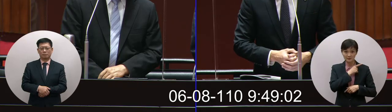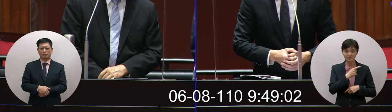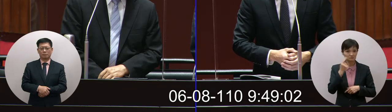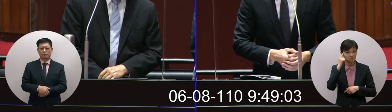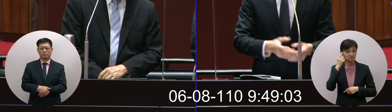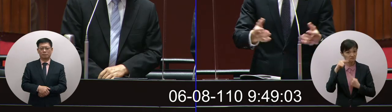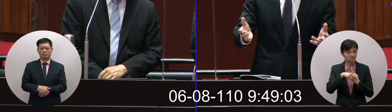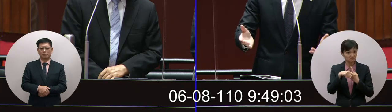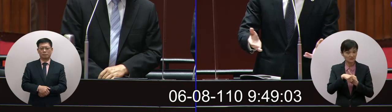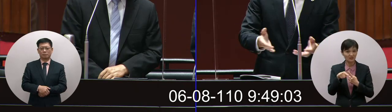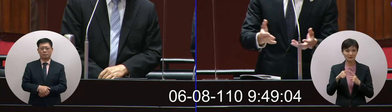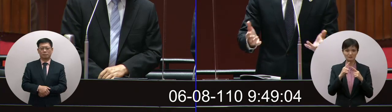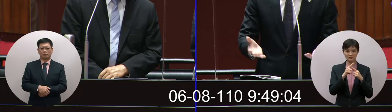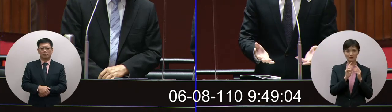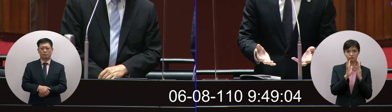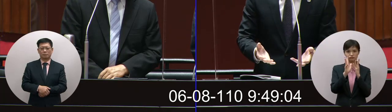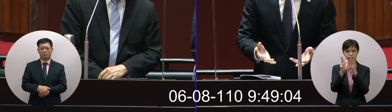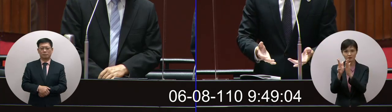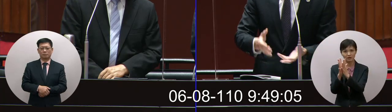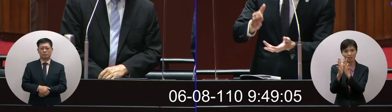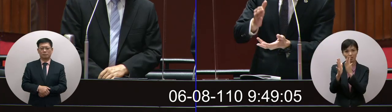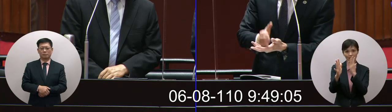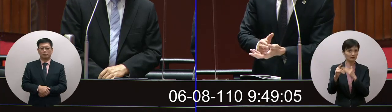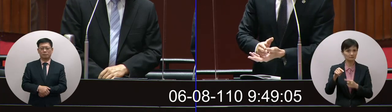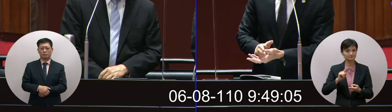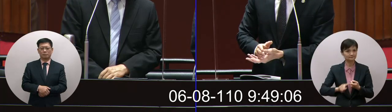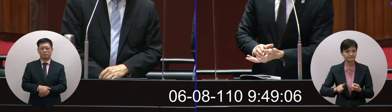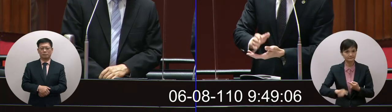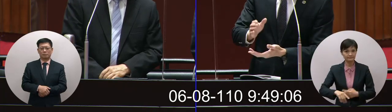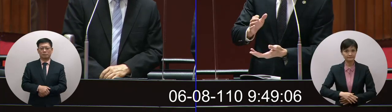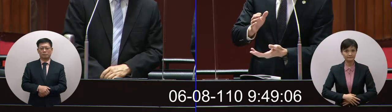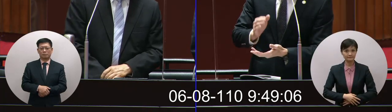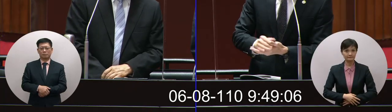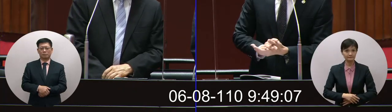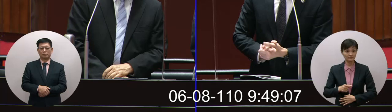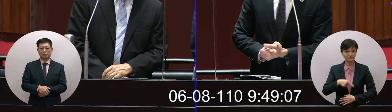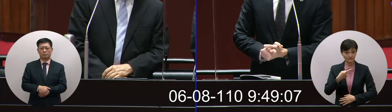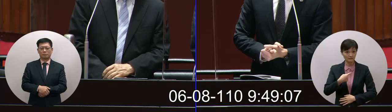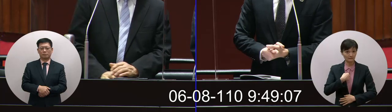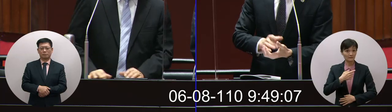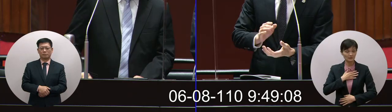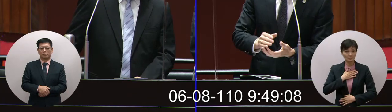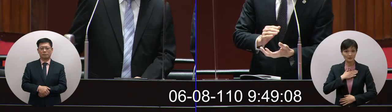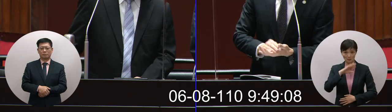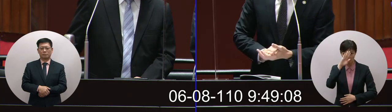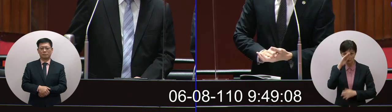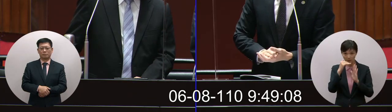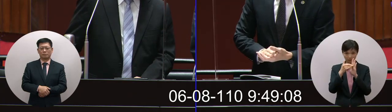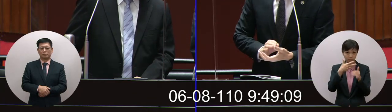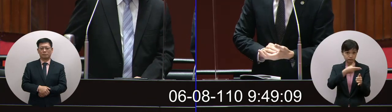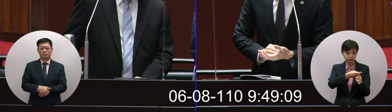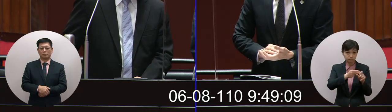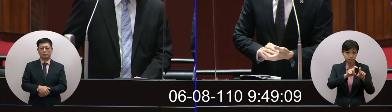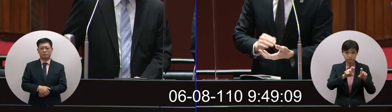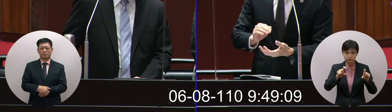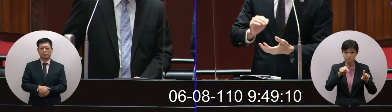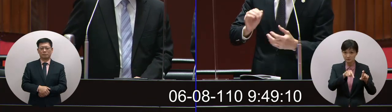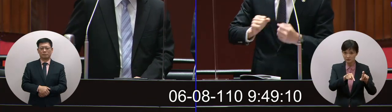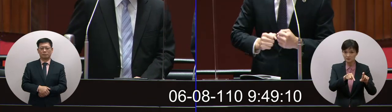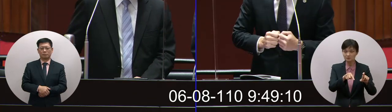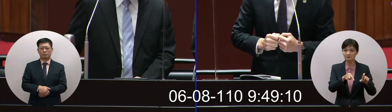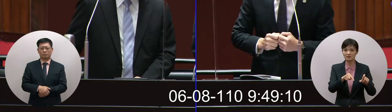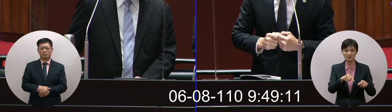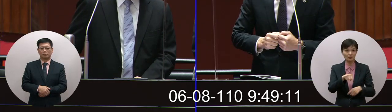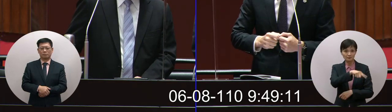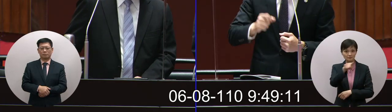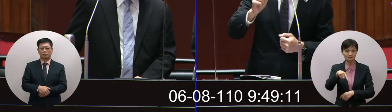是款啊。结果协调未来，啊，即马我知影讲吼，咱这个疫苗。疫苗预约系统的这个，大家